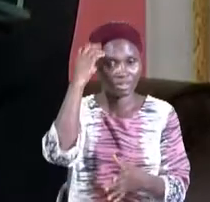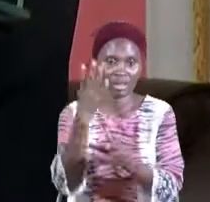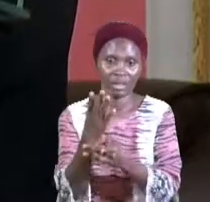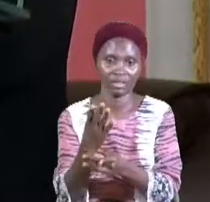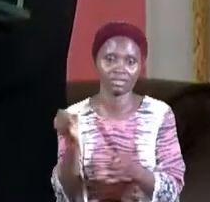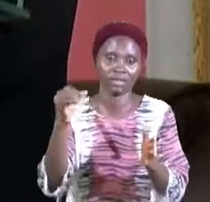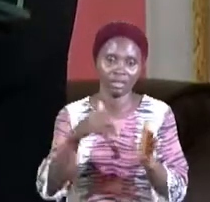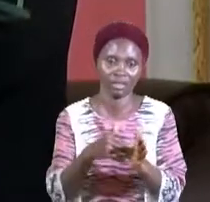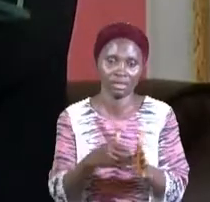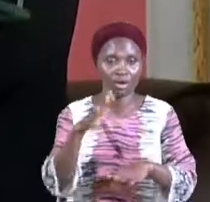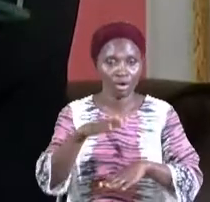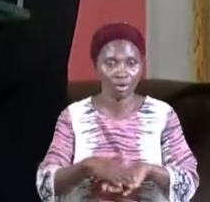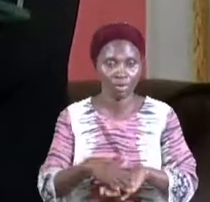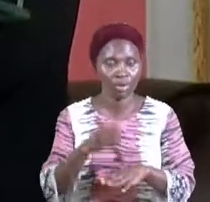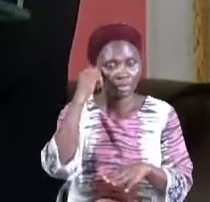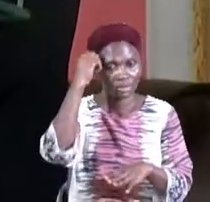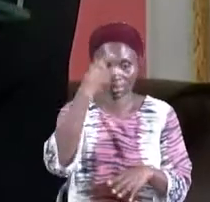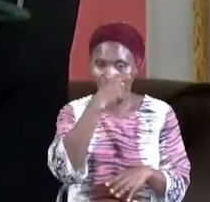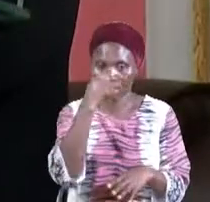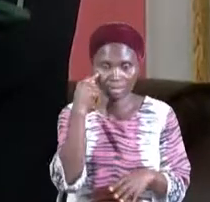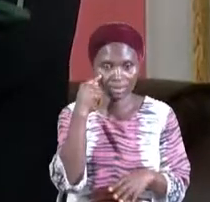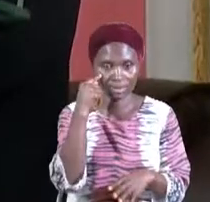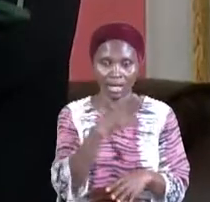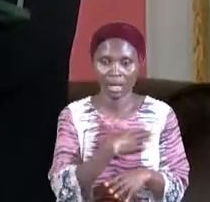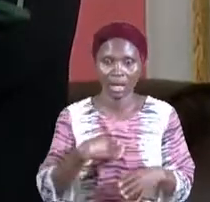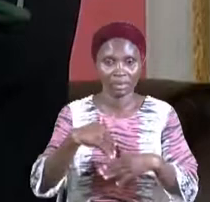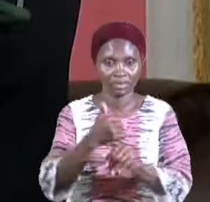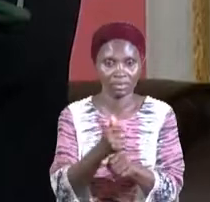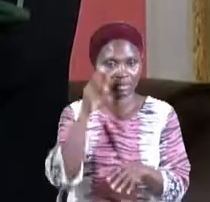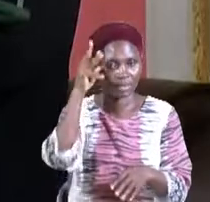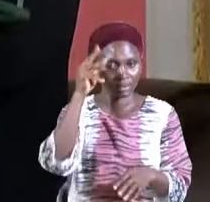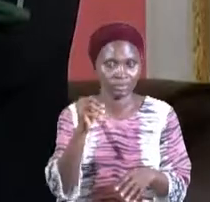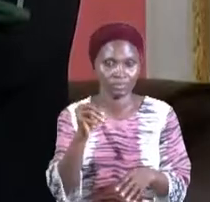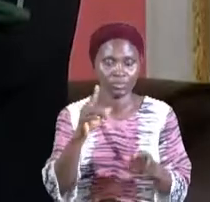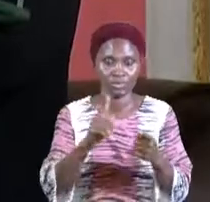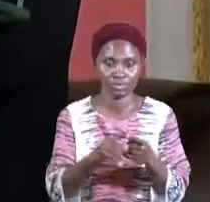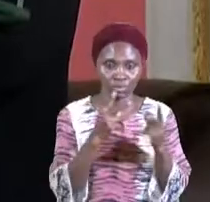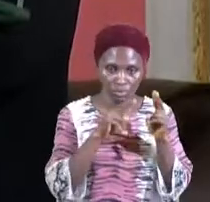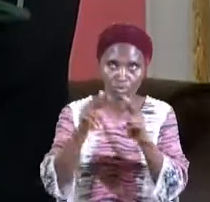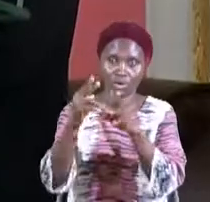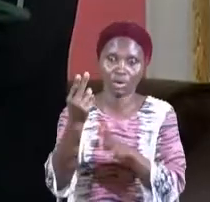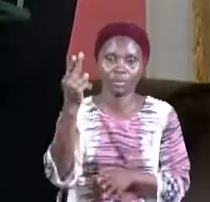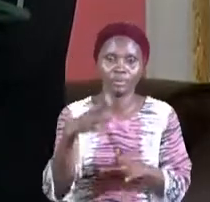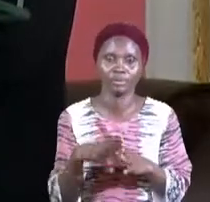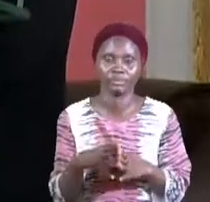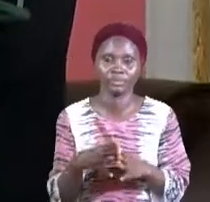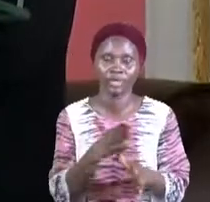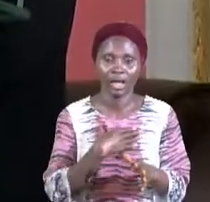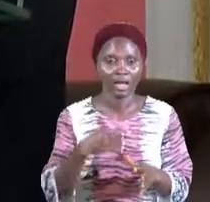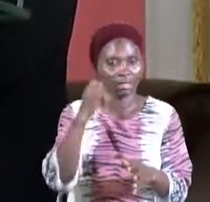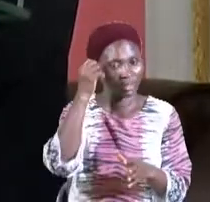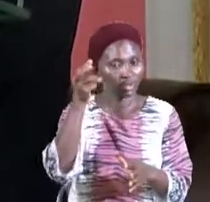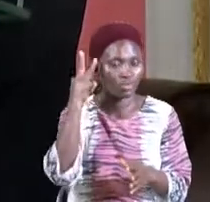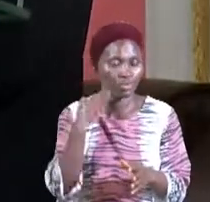yeux. Et quand l'aveugle regarda fixement, il fut guéri et vit